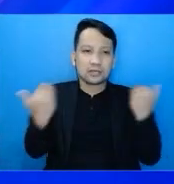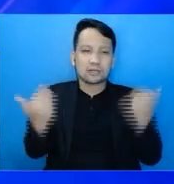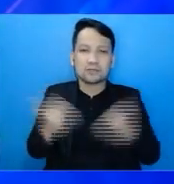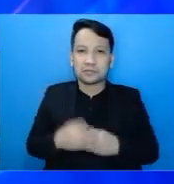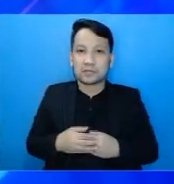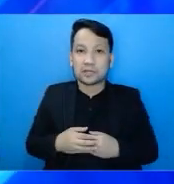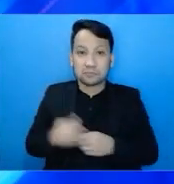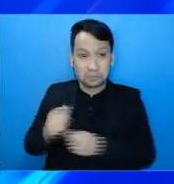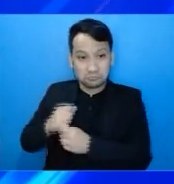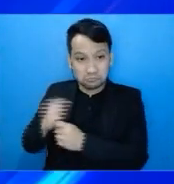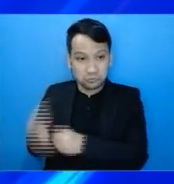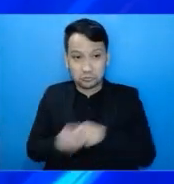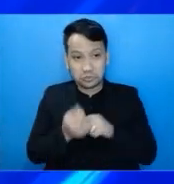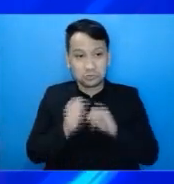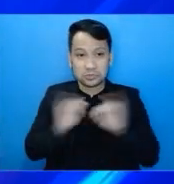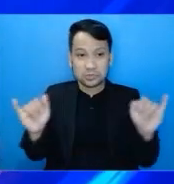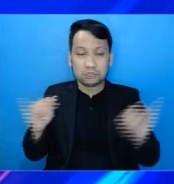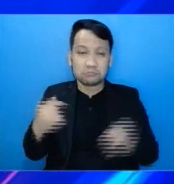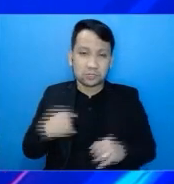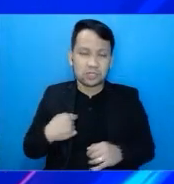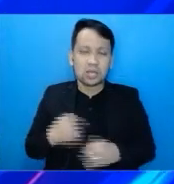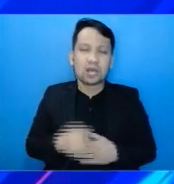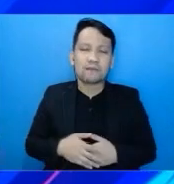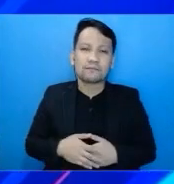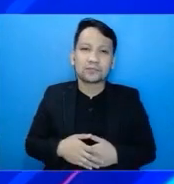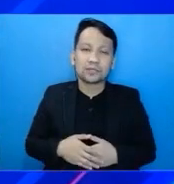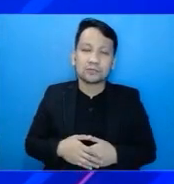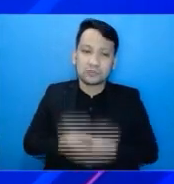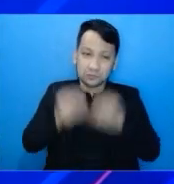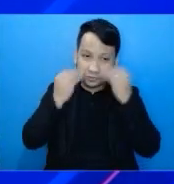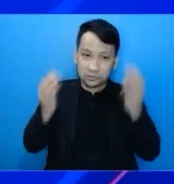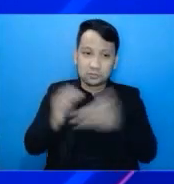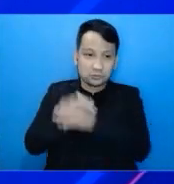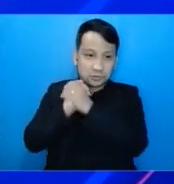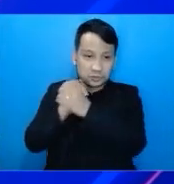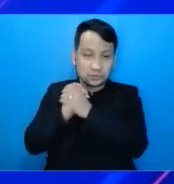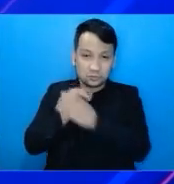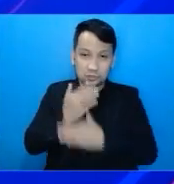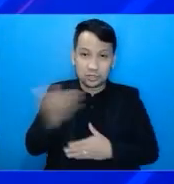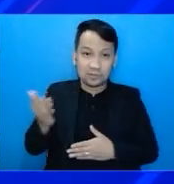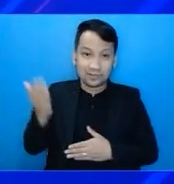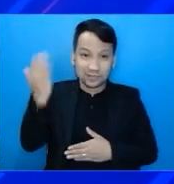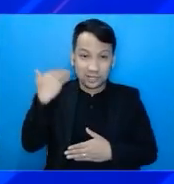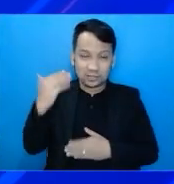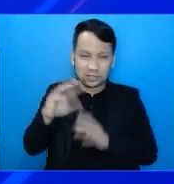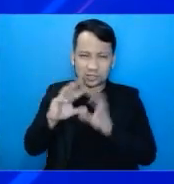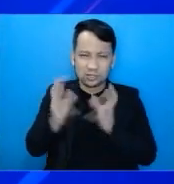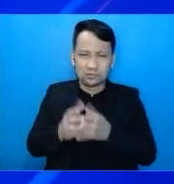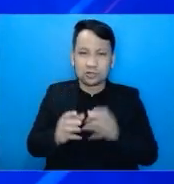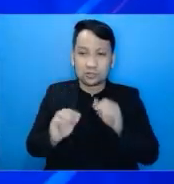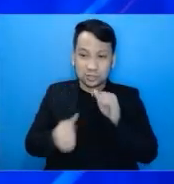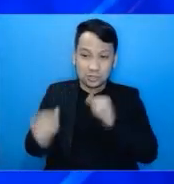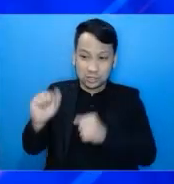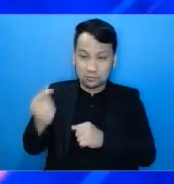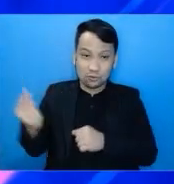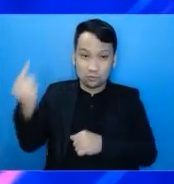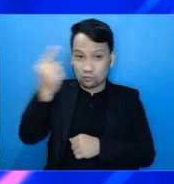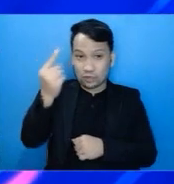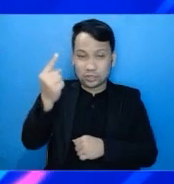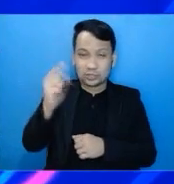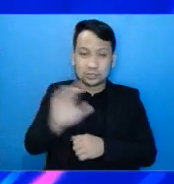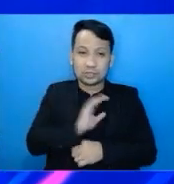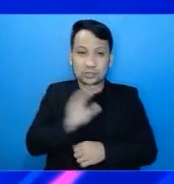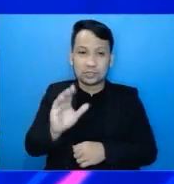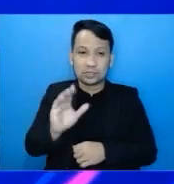me to play golf. Nagpaabot naman ng congratulations ang dating world number one at isa ring US Open champion na si